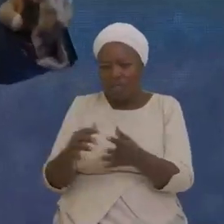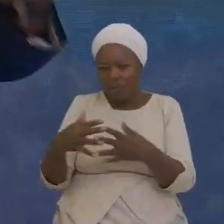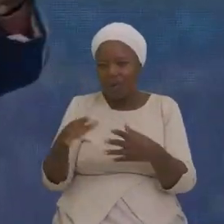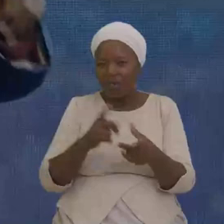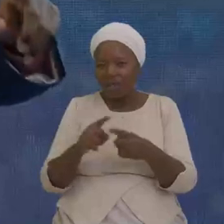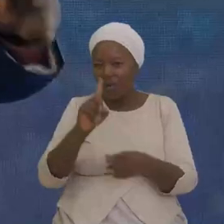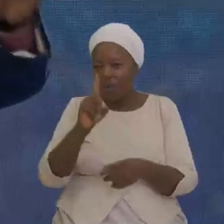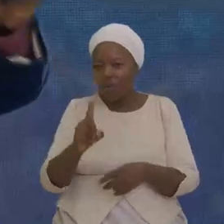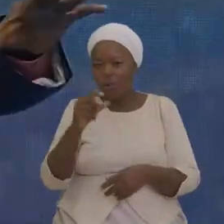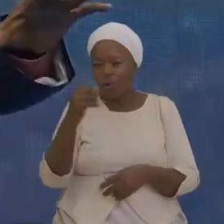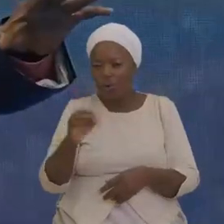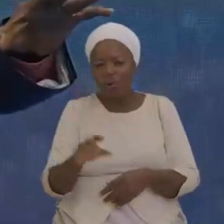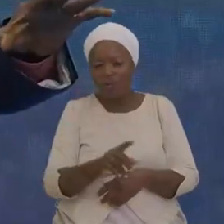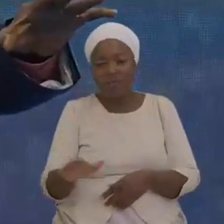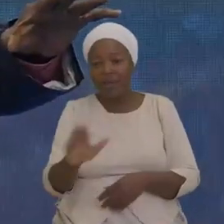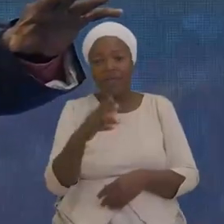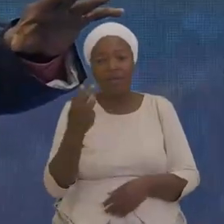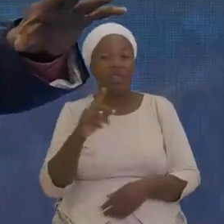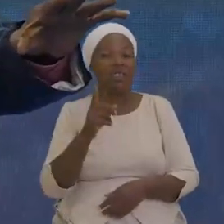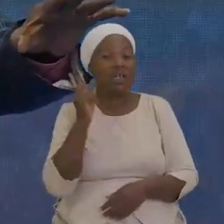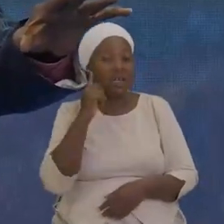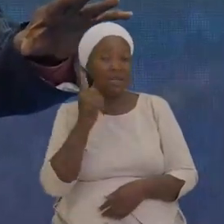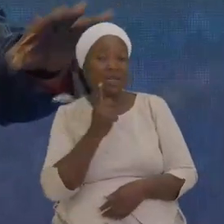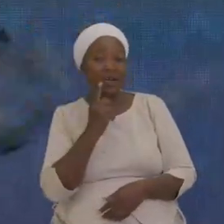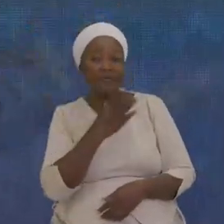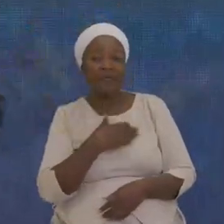Et l'un d'eux était sourd et muet.